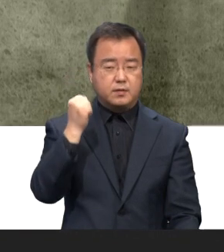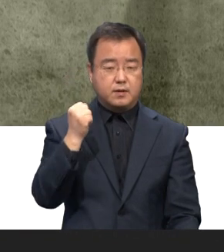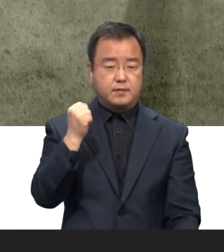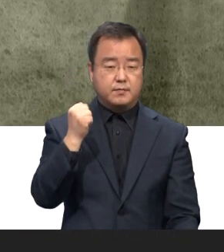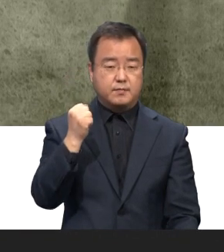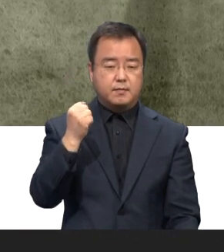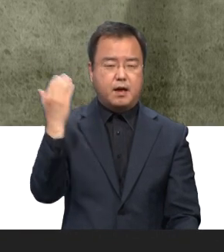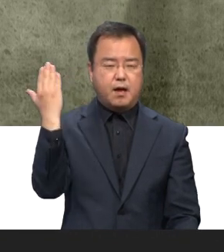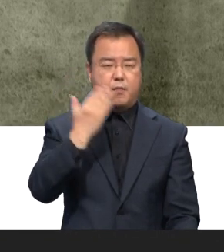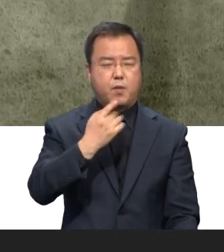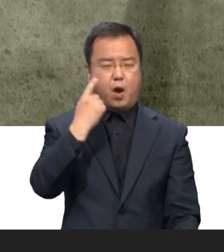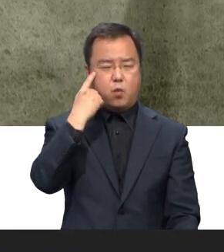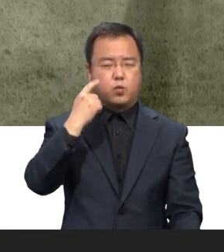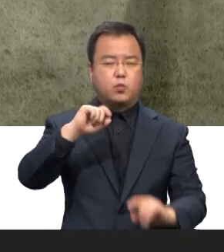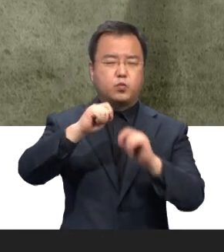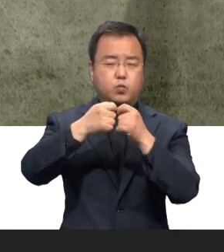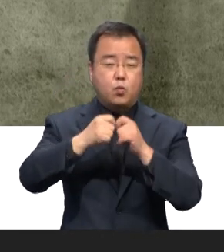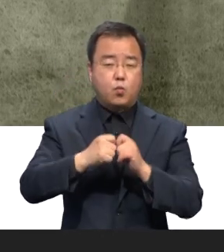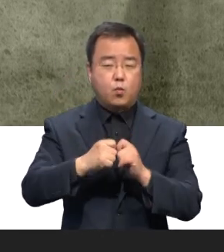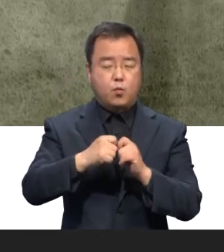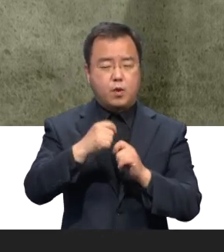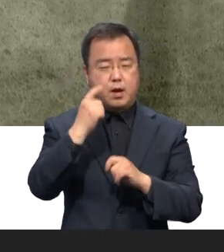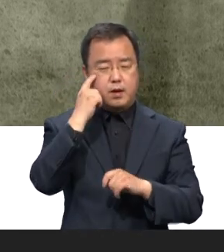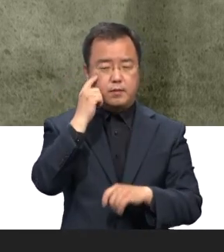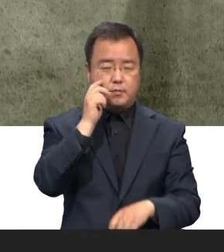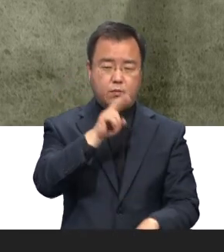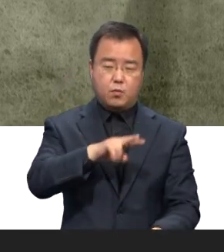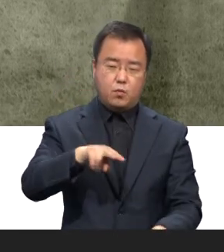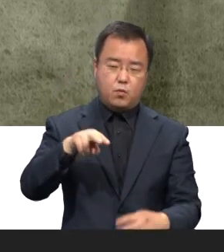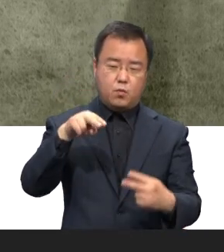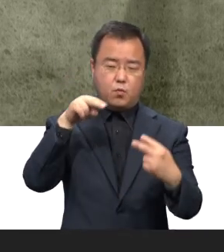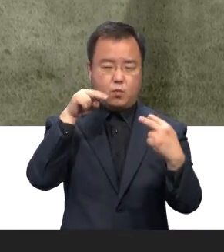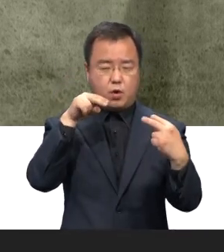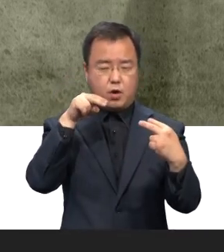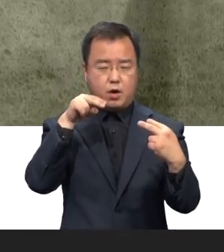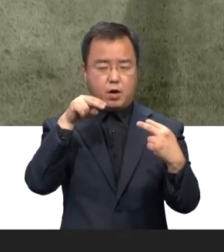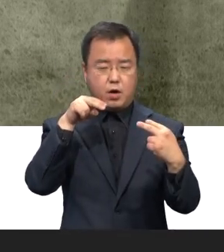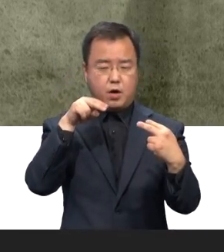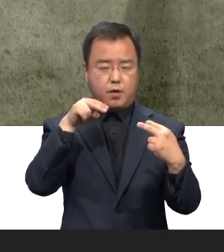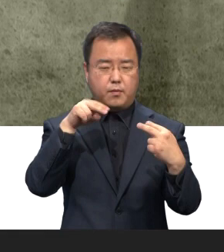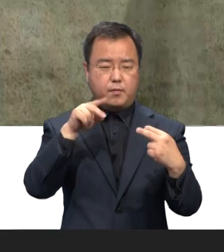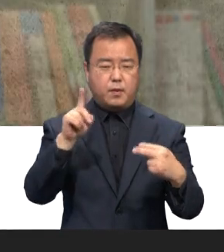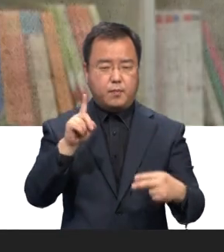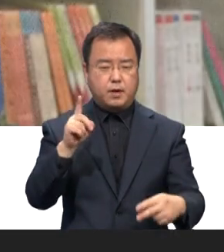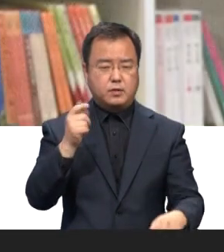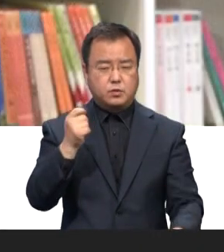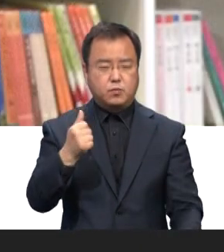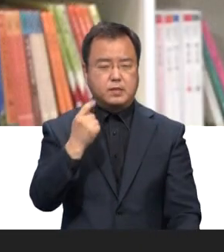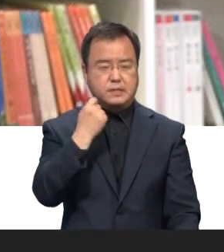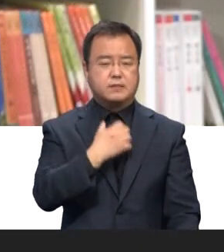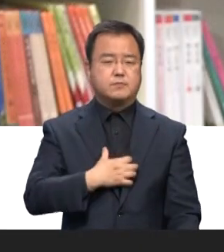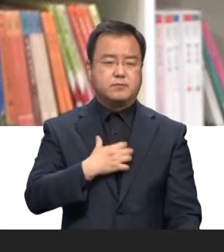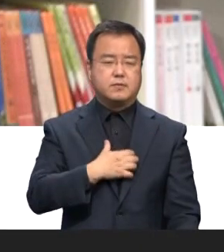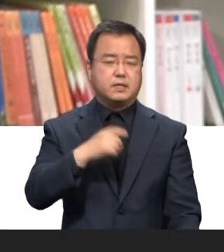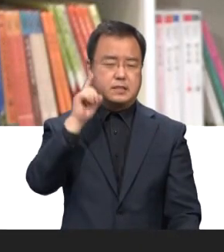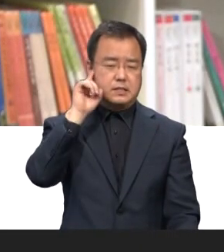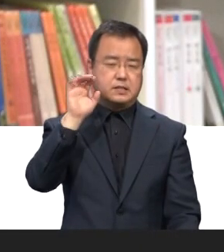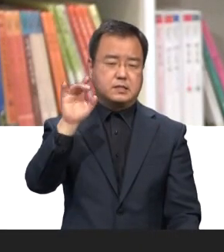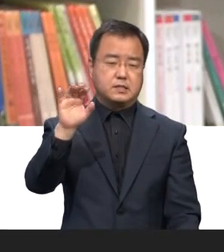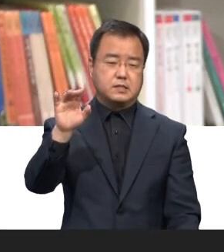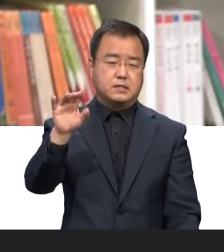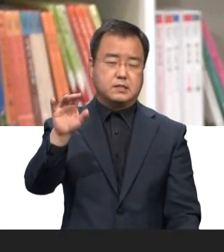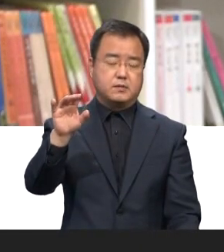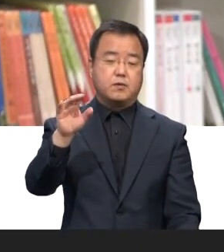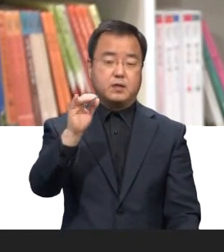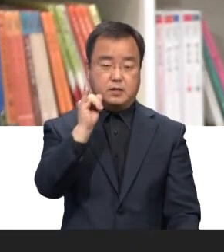맑은 눈빛을 이렇게 자세히 들여다보면 묘하게 약간의 슬픔, 그리움이 묻어 있어요. 참